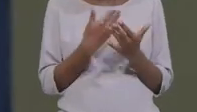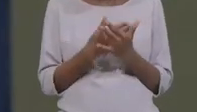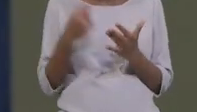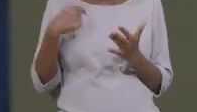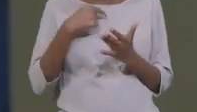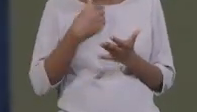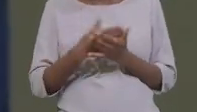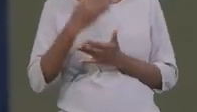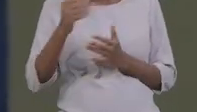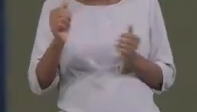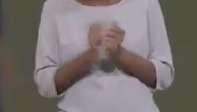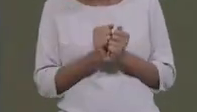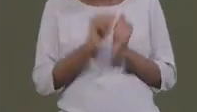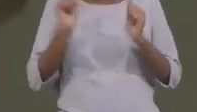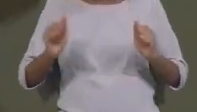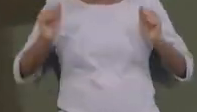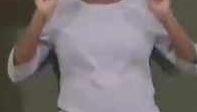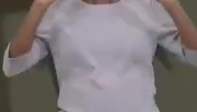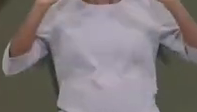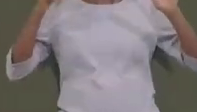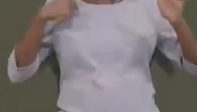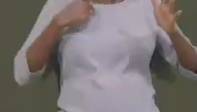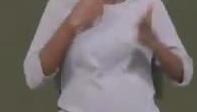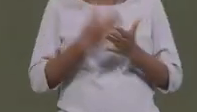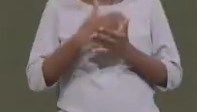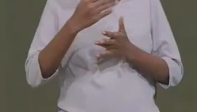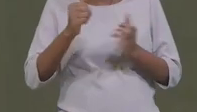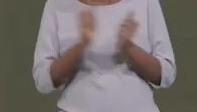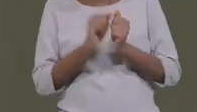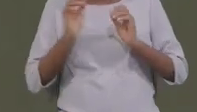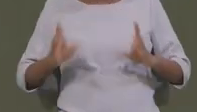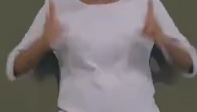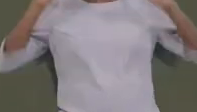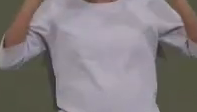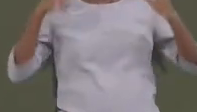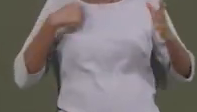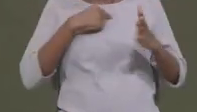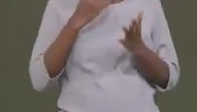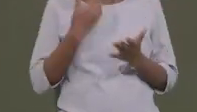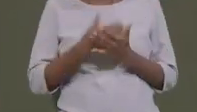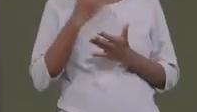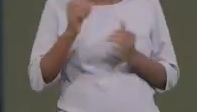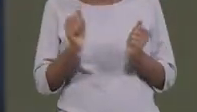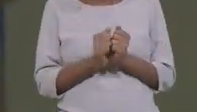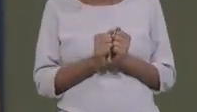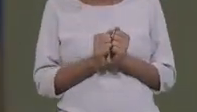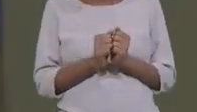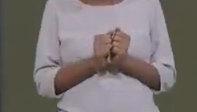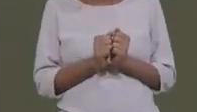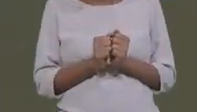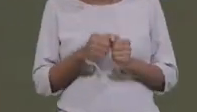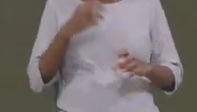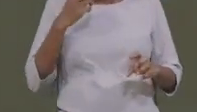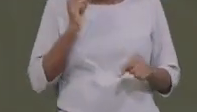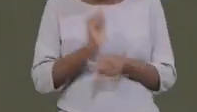avec l'argent, c'est avec la consécration, c'est avec la dédicace, c'est avec